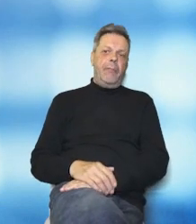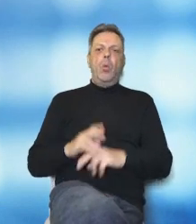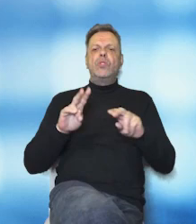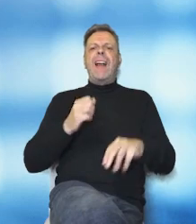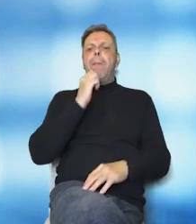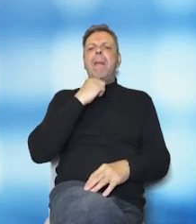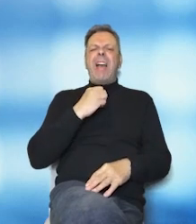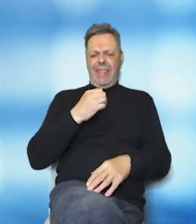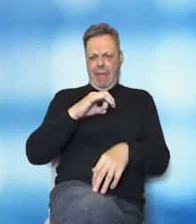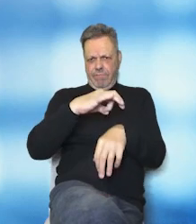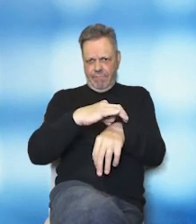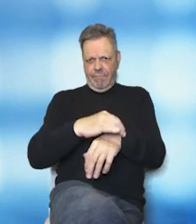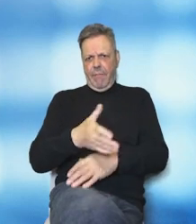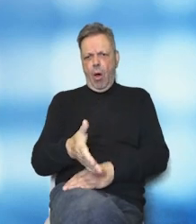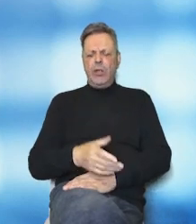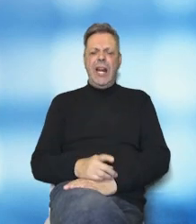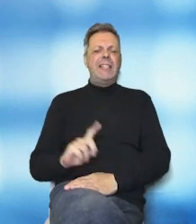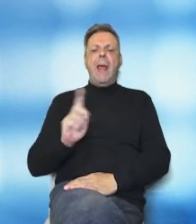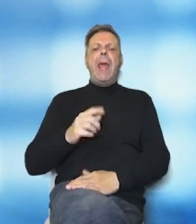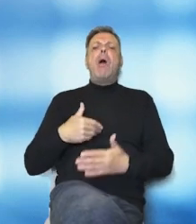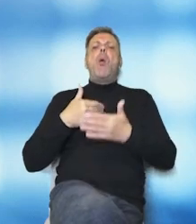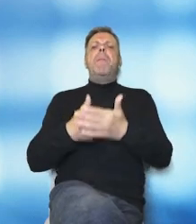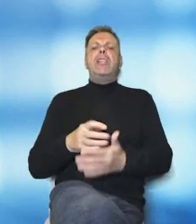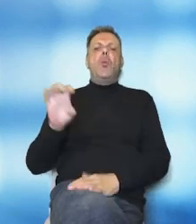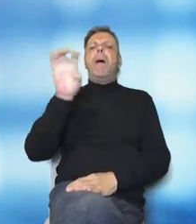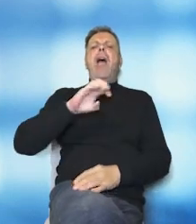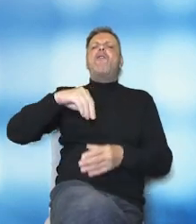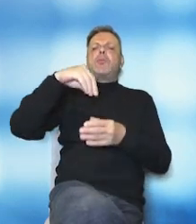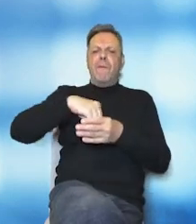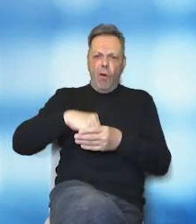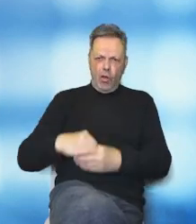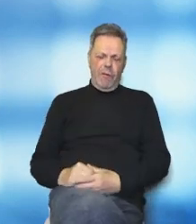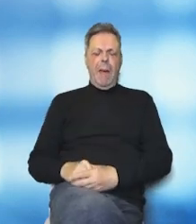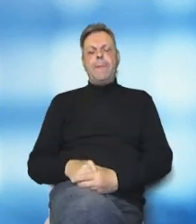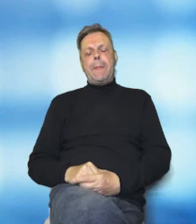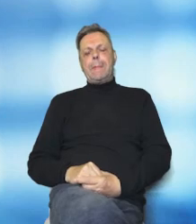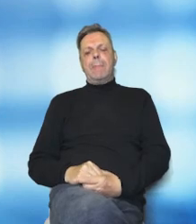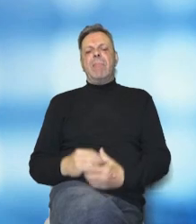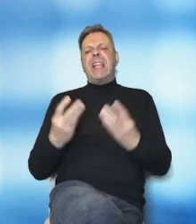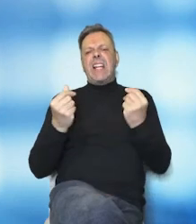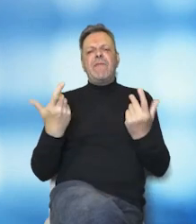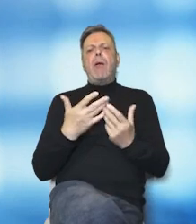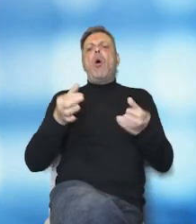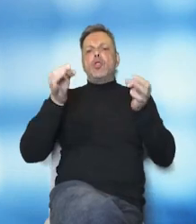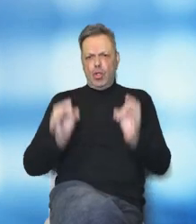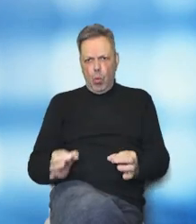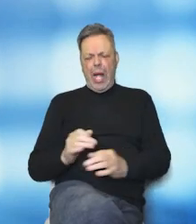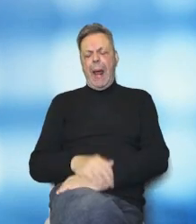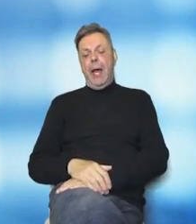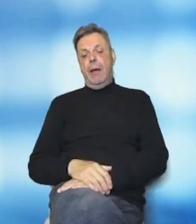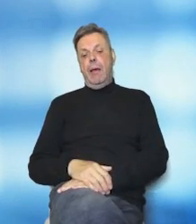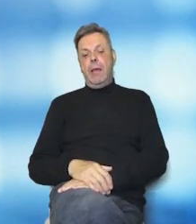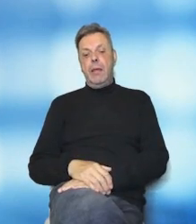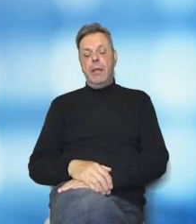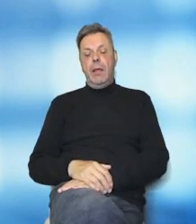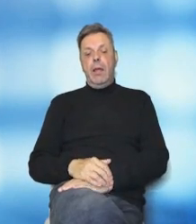privatne ordinacije nemaju pristup europskim fondovima, sredstvima koja su osigurana sada iz europskih fondova.